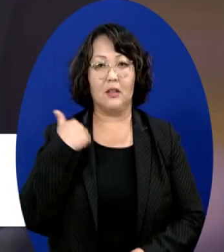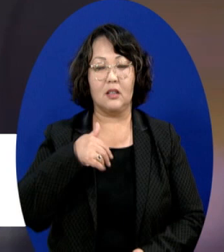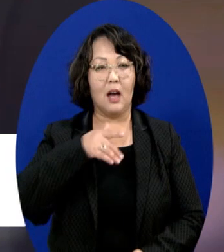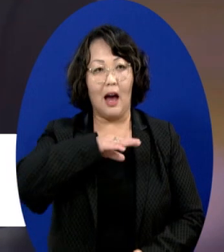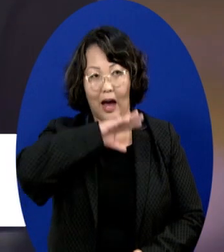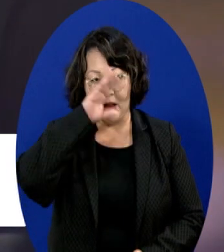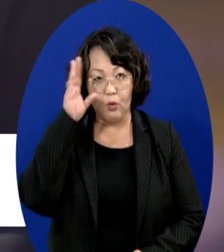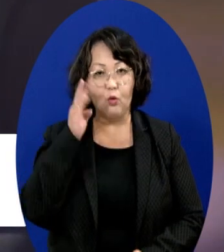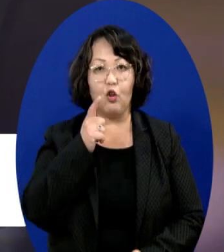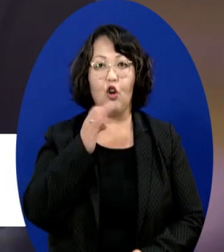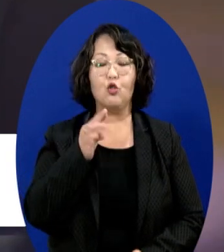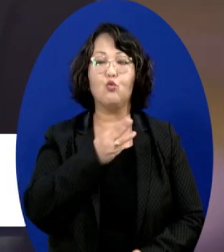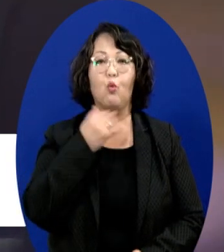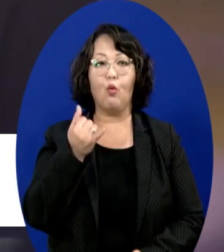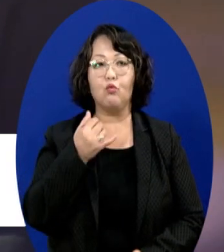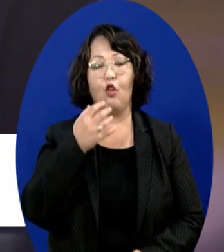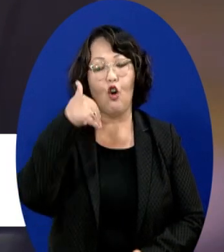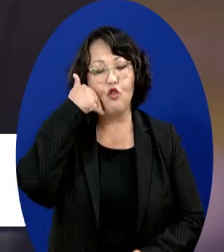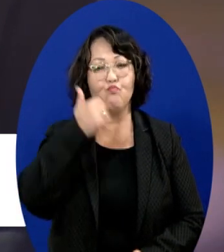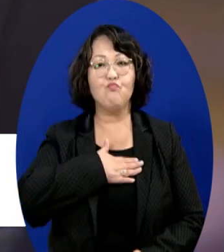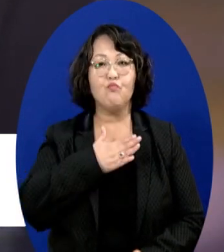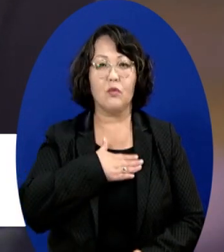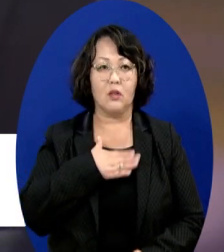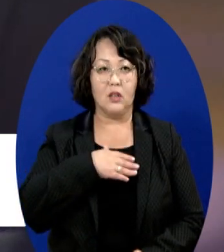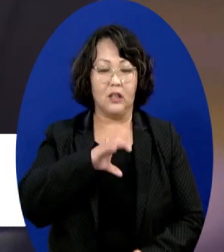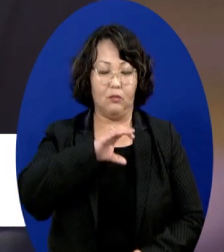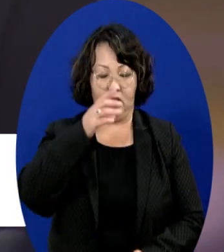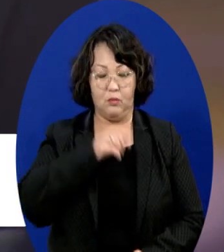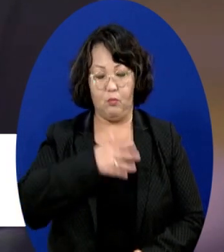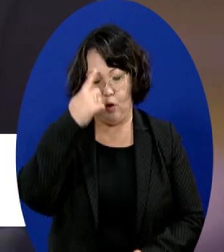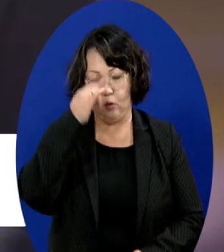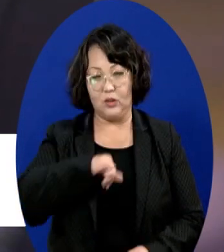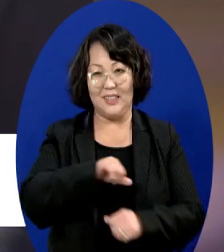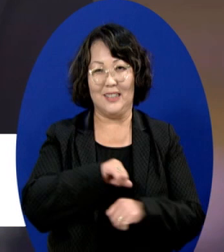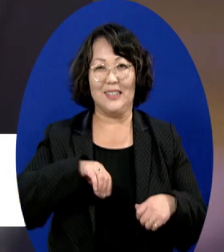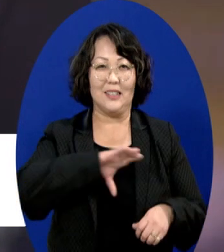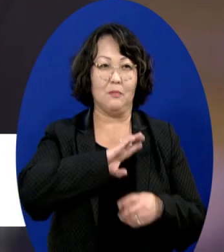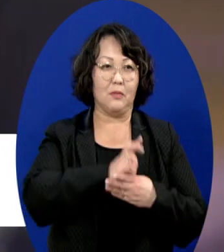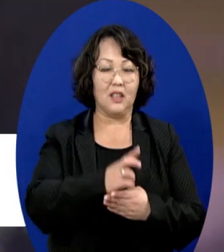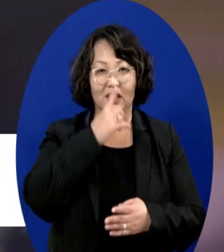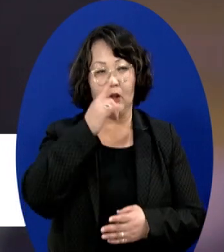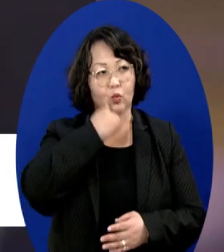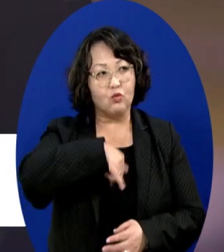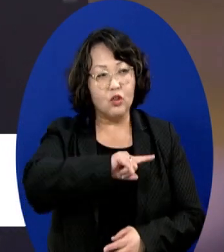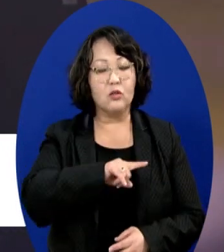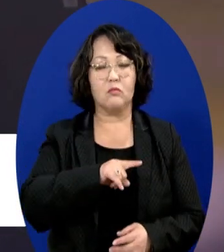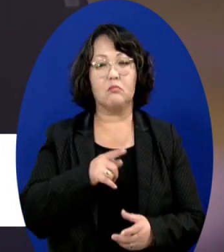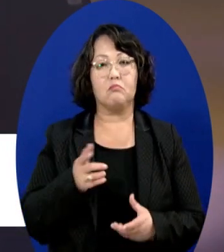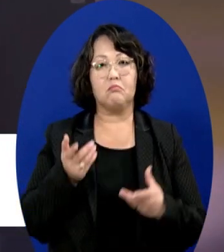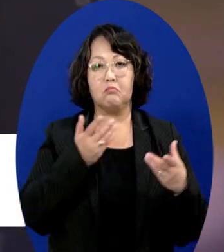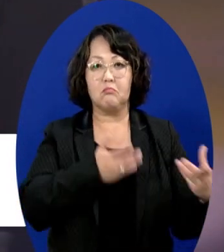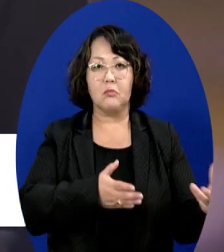сүргээсээ дээжлэн өнгөч буй манай ард түмний сэтгэлийн бэлэг, хятадын ард түмний сэтгэл төрч, хоёр ард түмний үн удаан жилийн